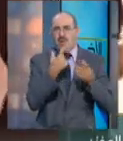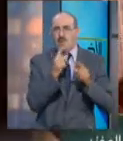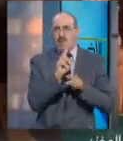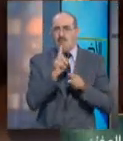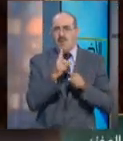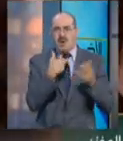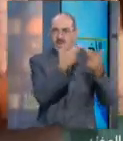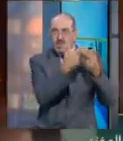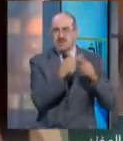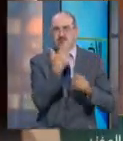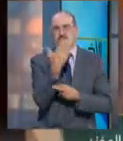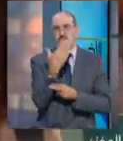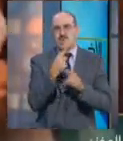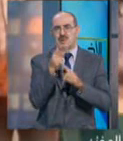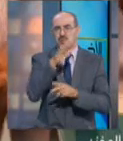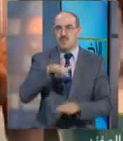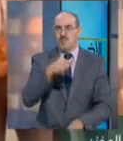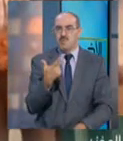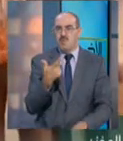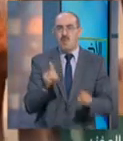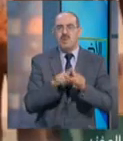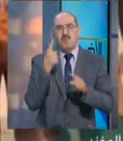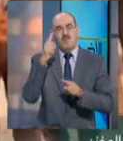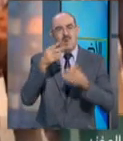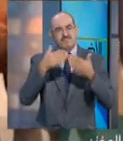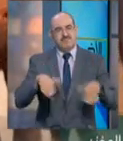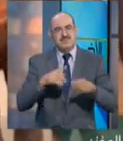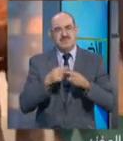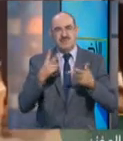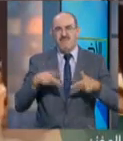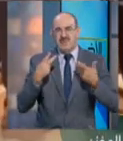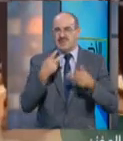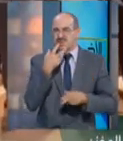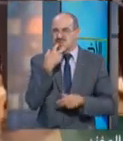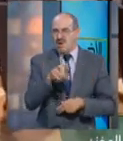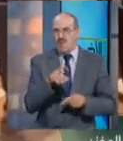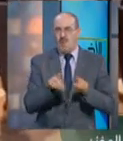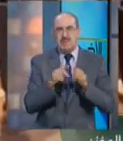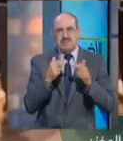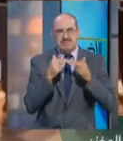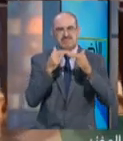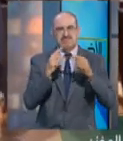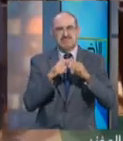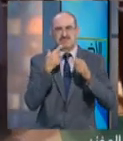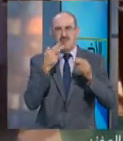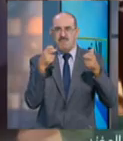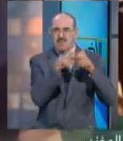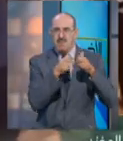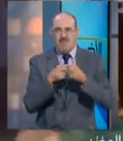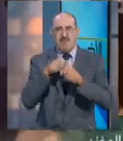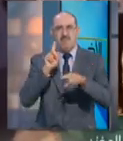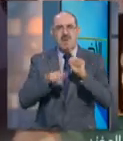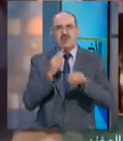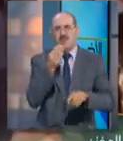تفاعل الحكومة مع مطالب الشعب لوضع حد لغلاء المعيشة والارتفاع الجنوني لأسعار المواد